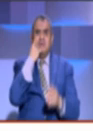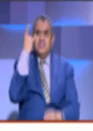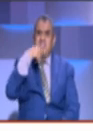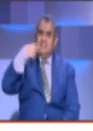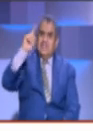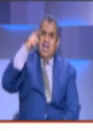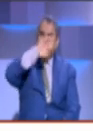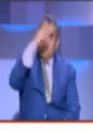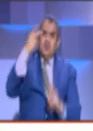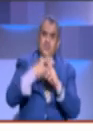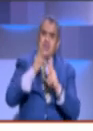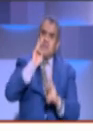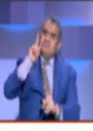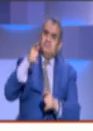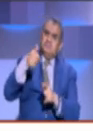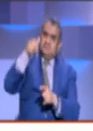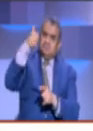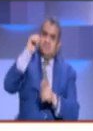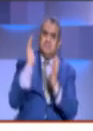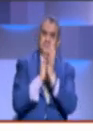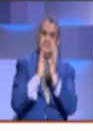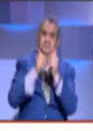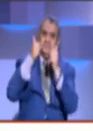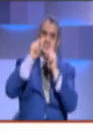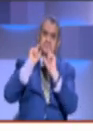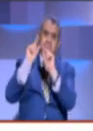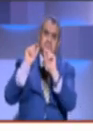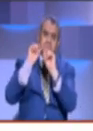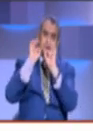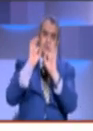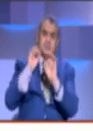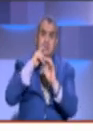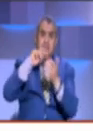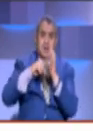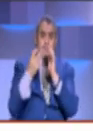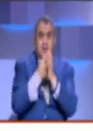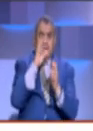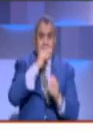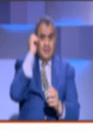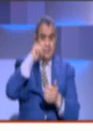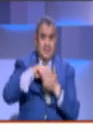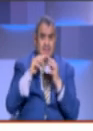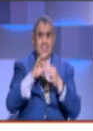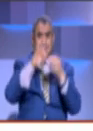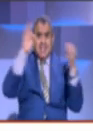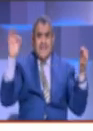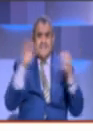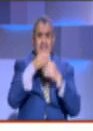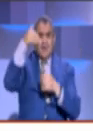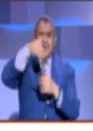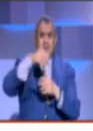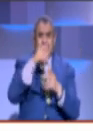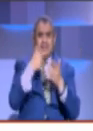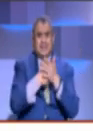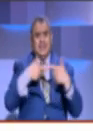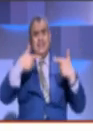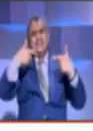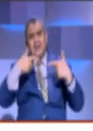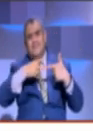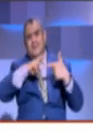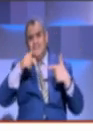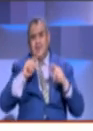هذه المعارك الناس بتتعلم من تجاربها. يعني الكلام عن التفاصيل، المعركة كيف دارت،